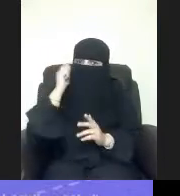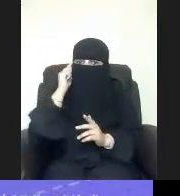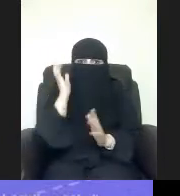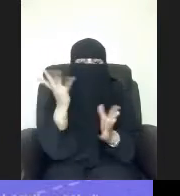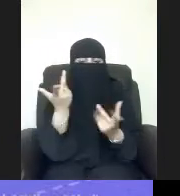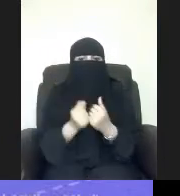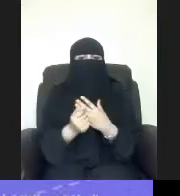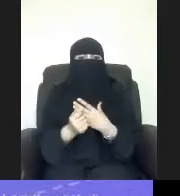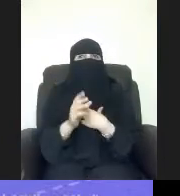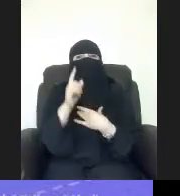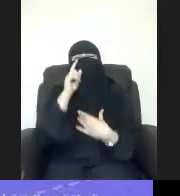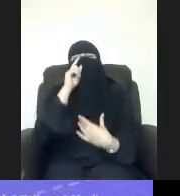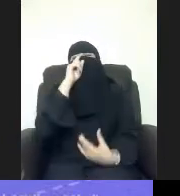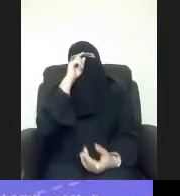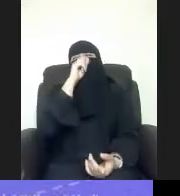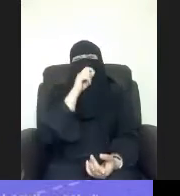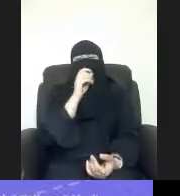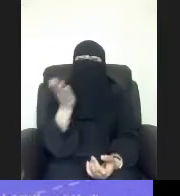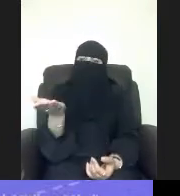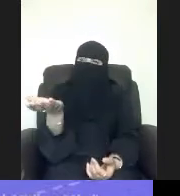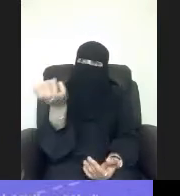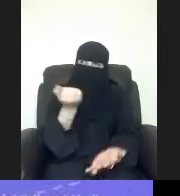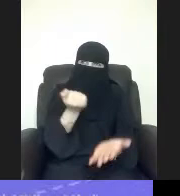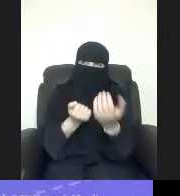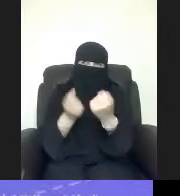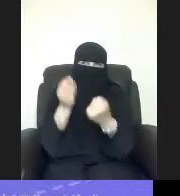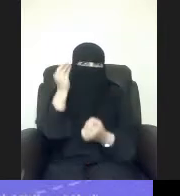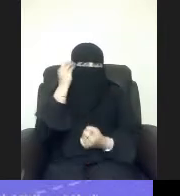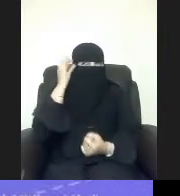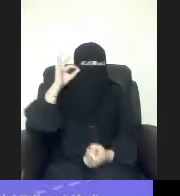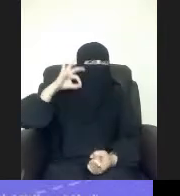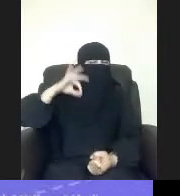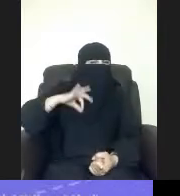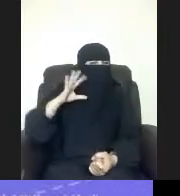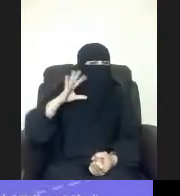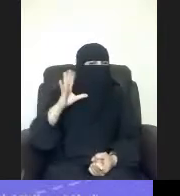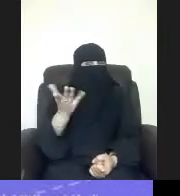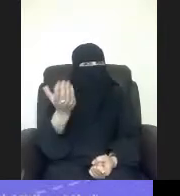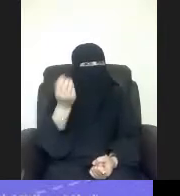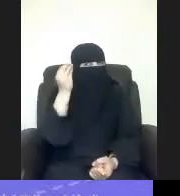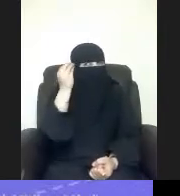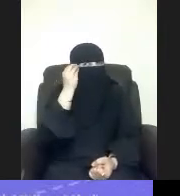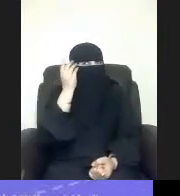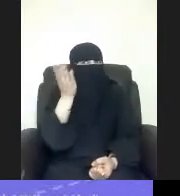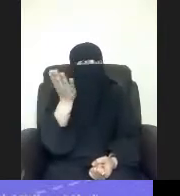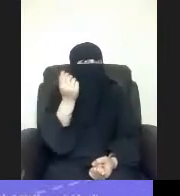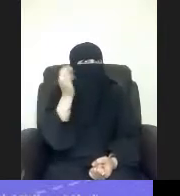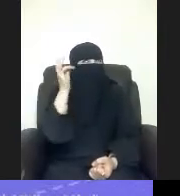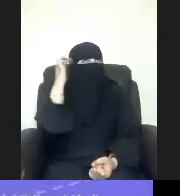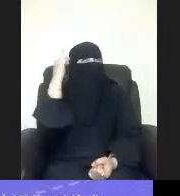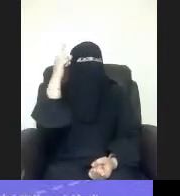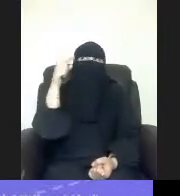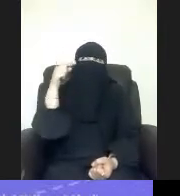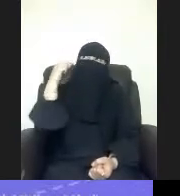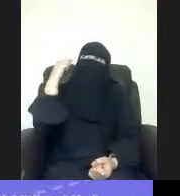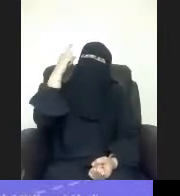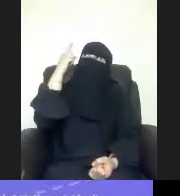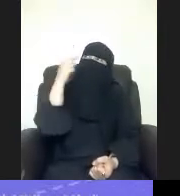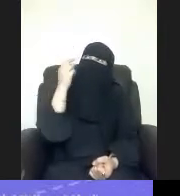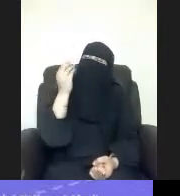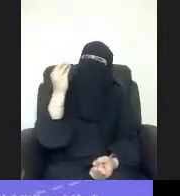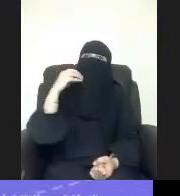شيء يجذب المتعلم. يعني لعلي أضرب مثال دوما سمعته من البروفيسور يعني